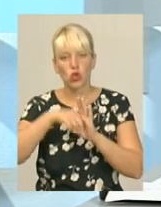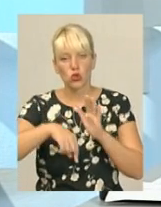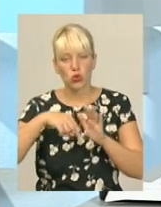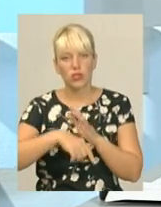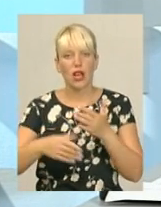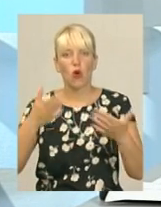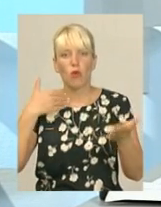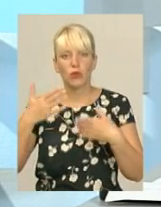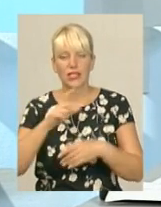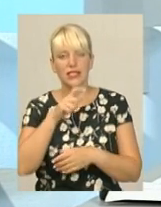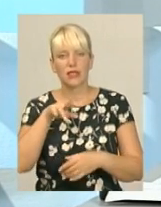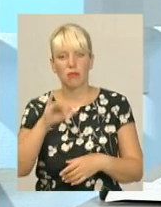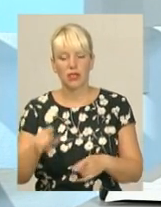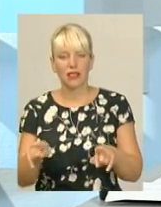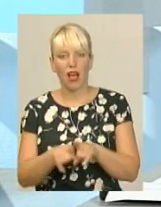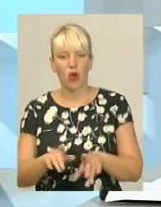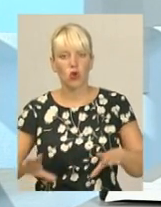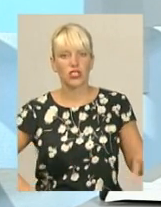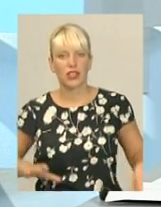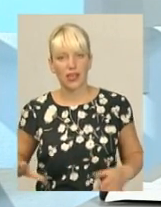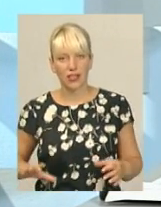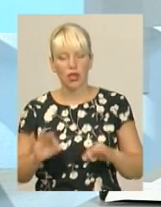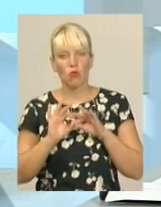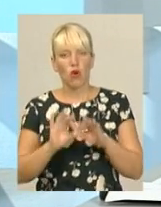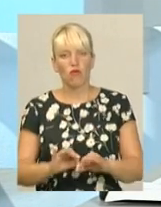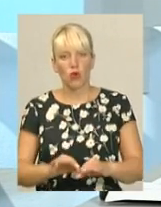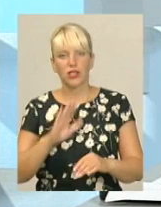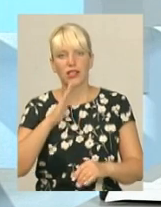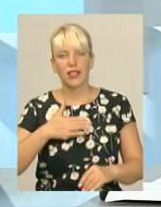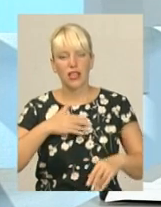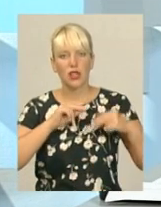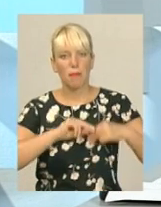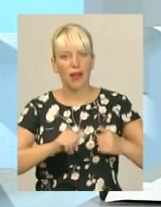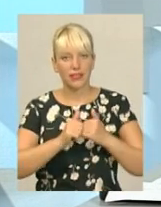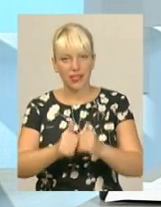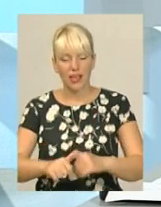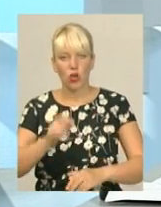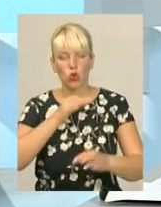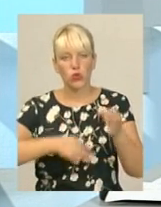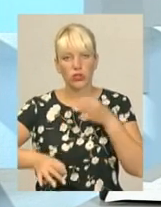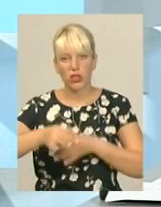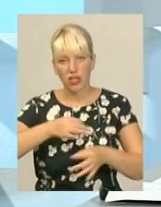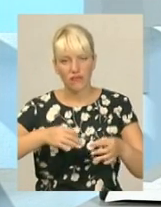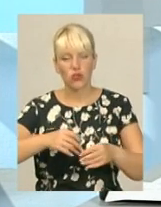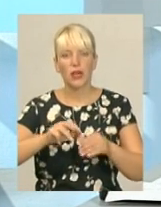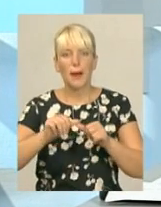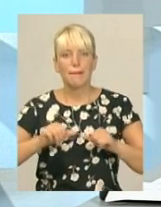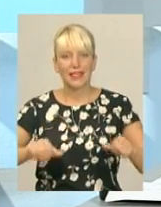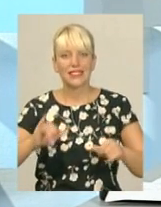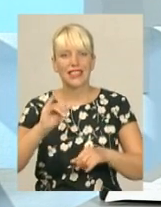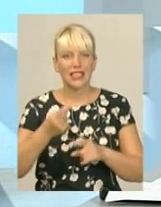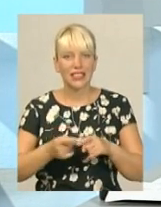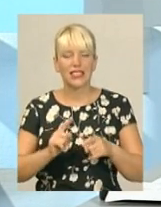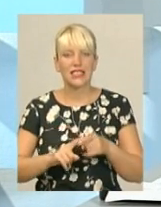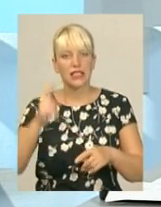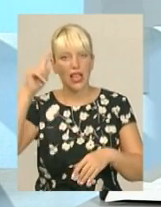засобів масової інформації, також тренінг проводили наші партнери з консультативної місії. Також ті знання, які